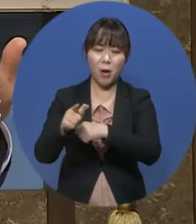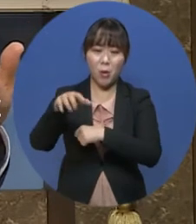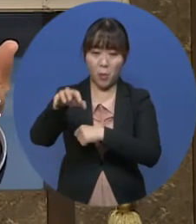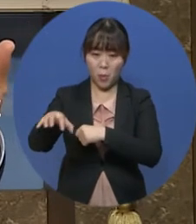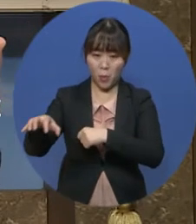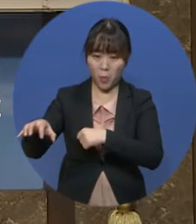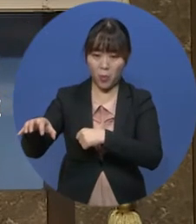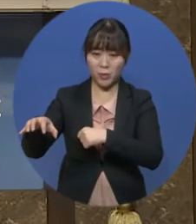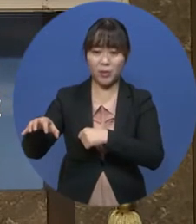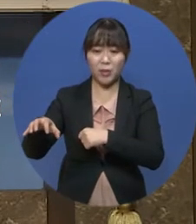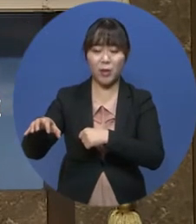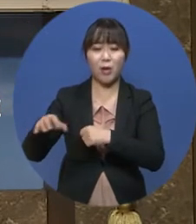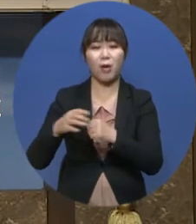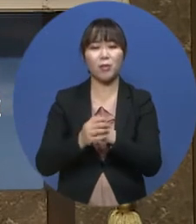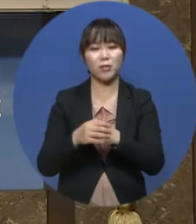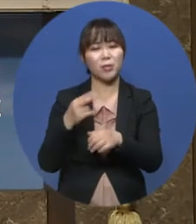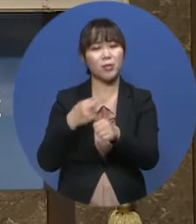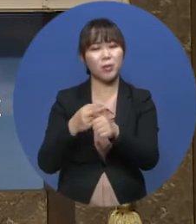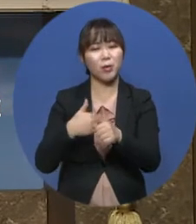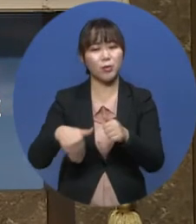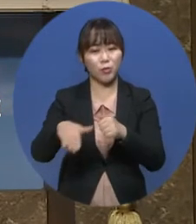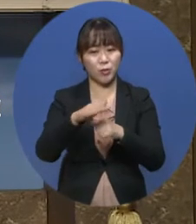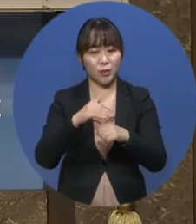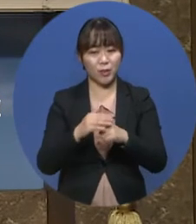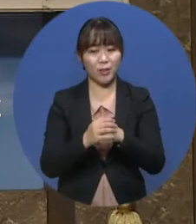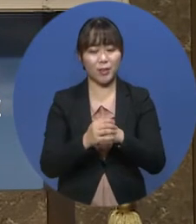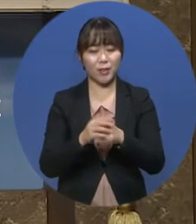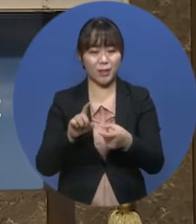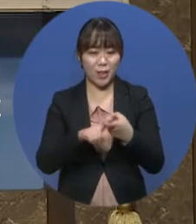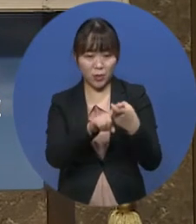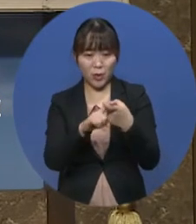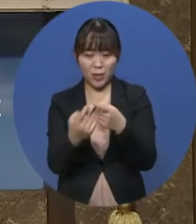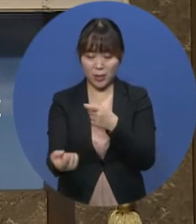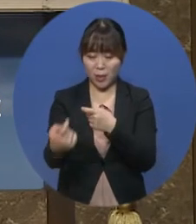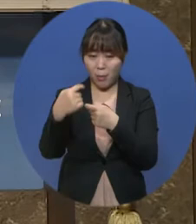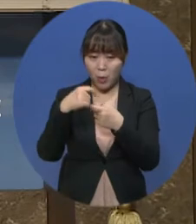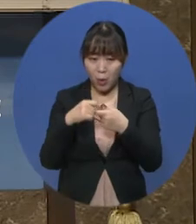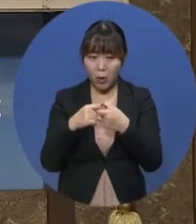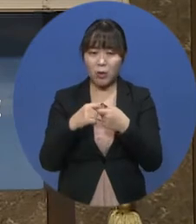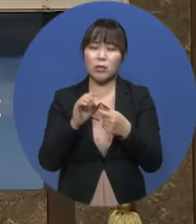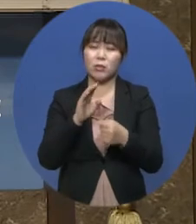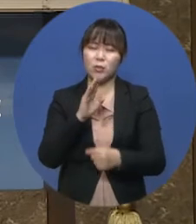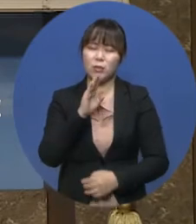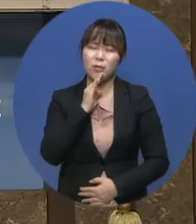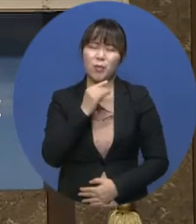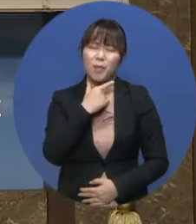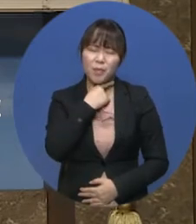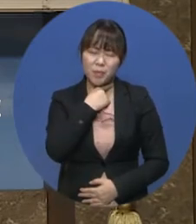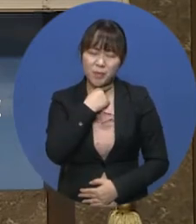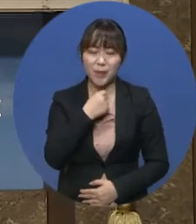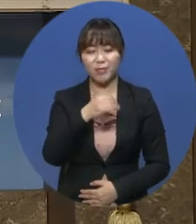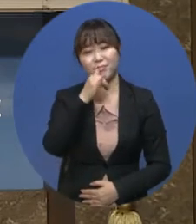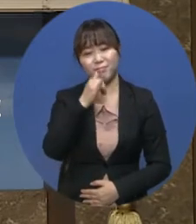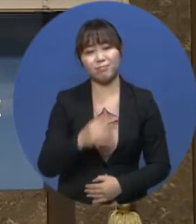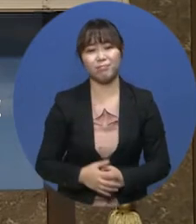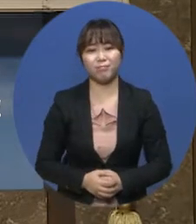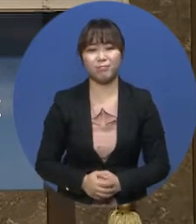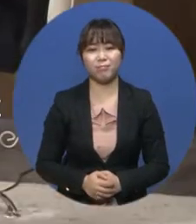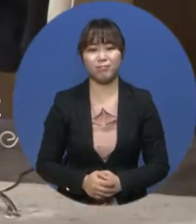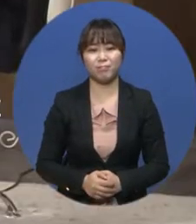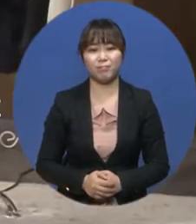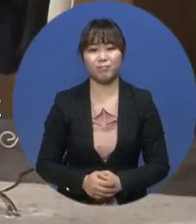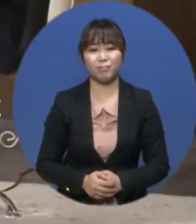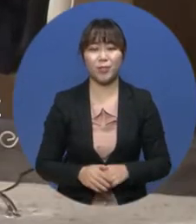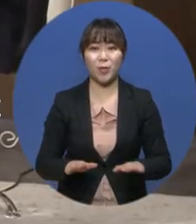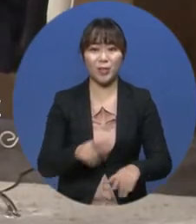부분에 있는 선생님들이 우리 네트워크 에 참여하기를 진심으로 하죠 그런데 가라고 있었네